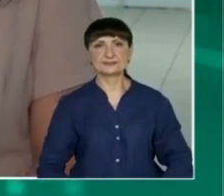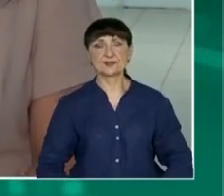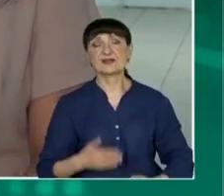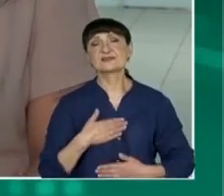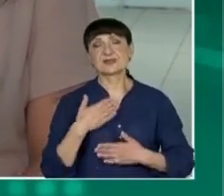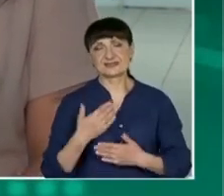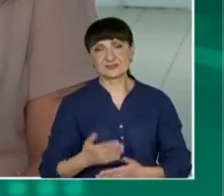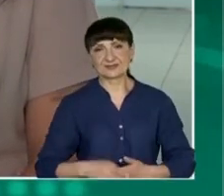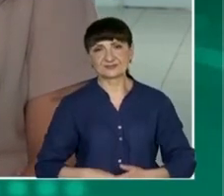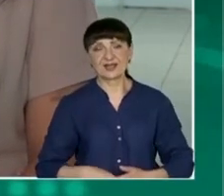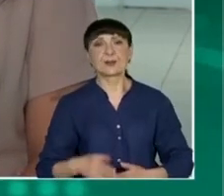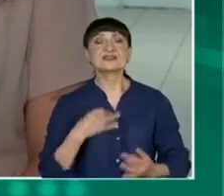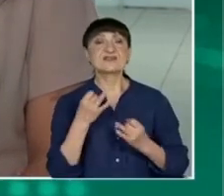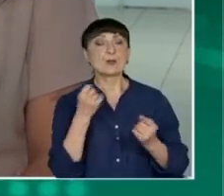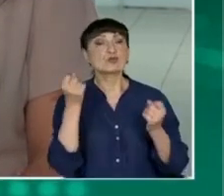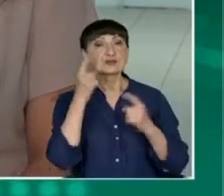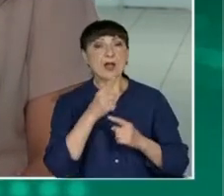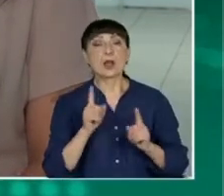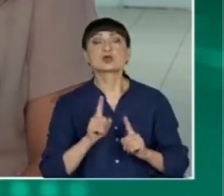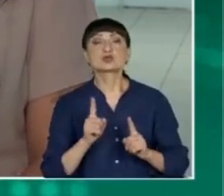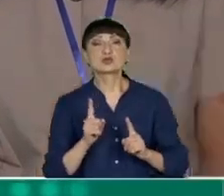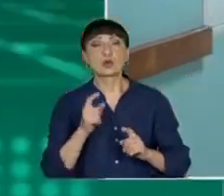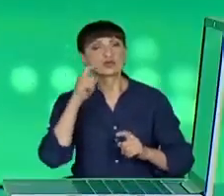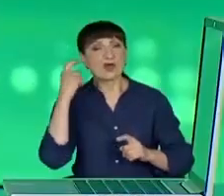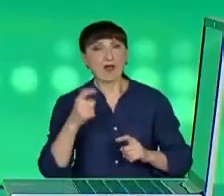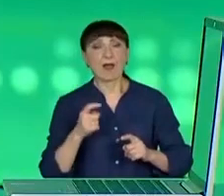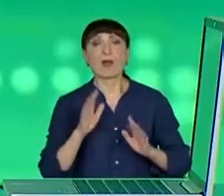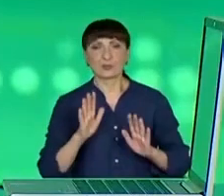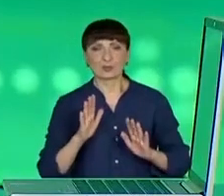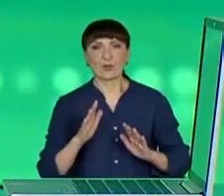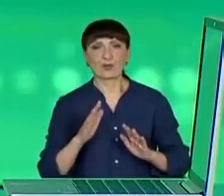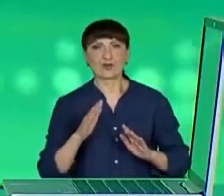Спасибо, Мольдир. Мы с вами узнали о том, что жара – это не только